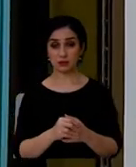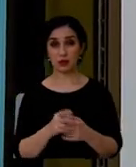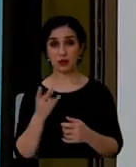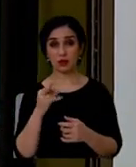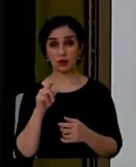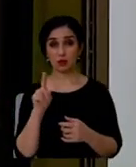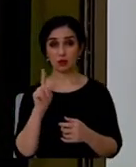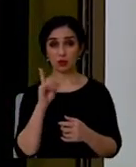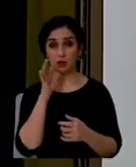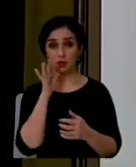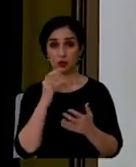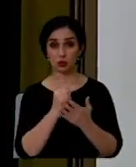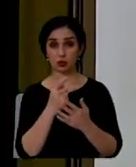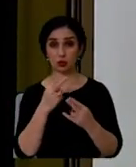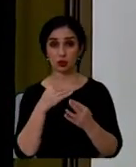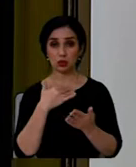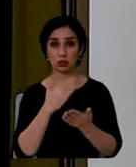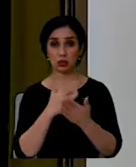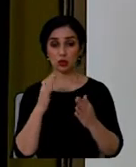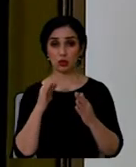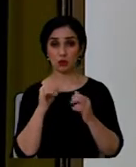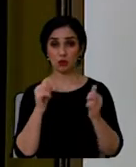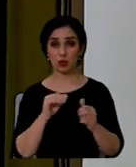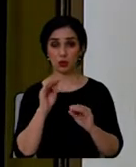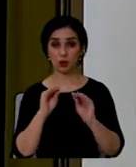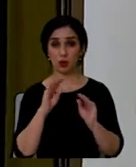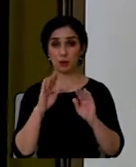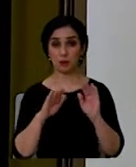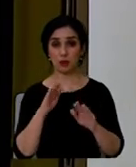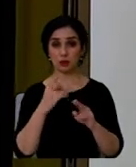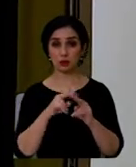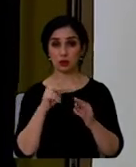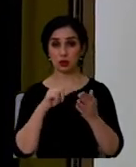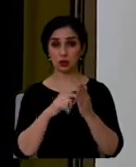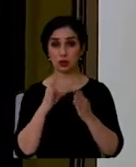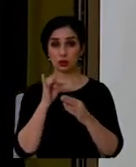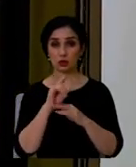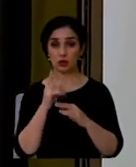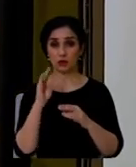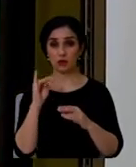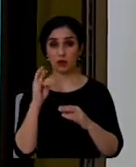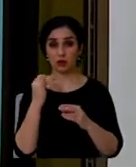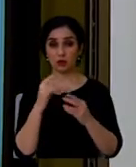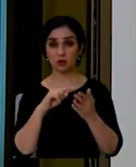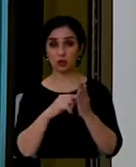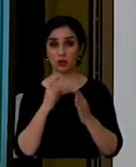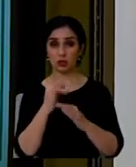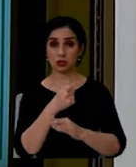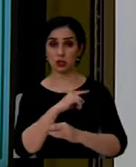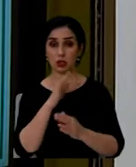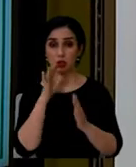Для того, чтобы найти время, у нас существует формула. Массу умножить на число Фарадея, разделить эквивалент умножить на силу